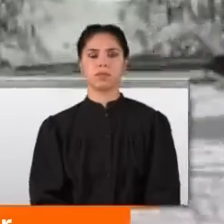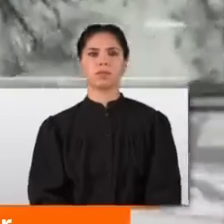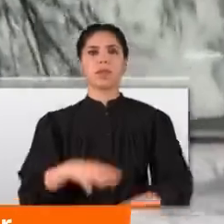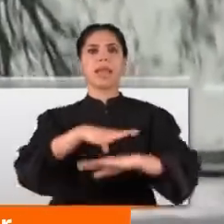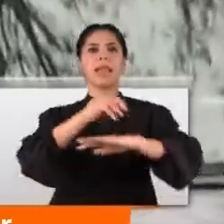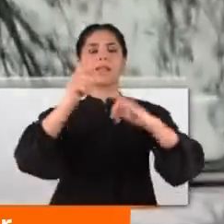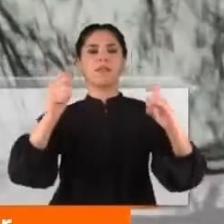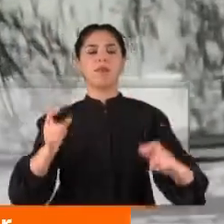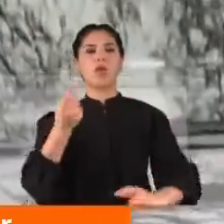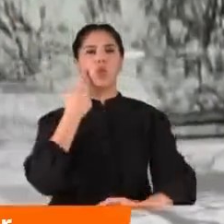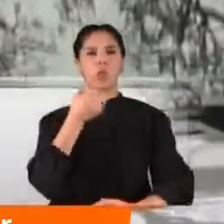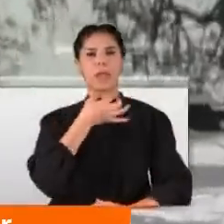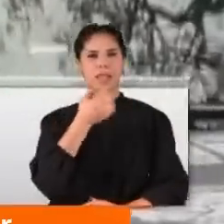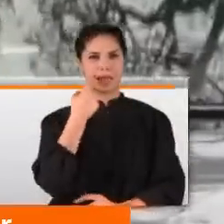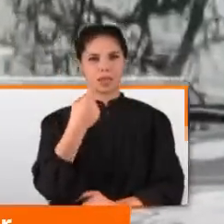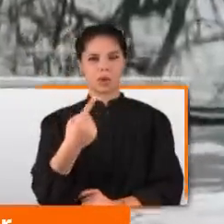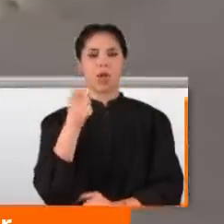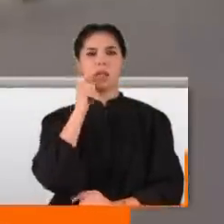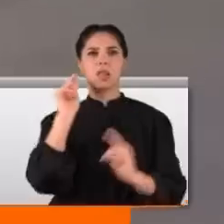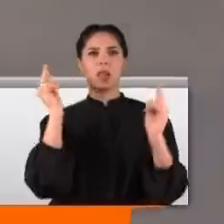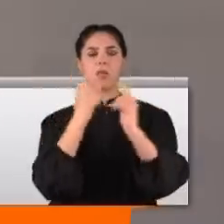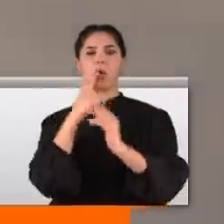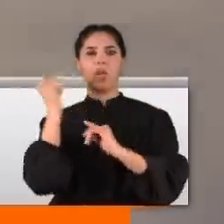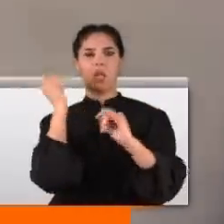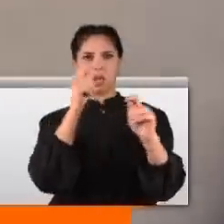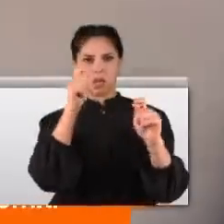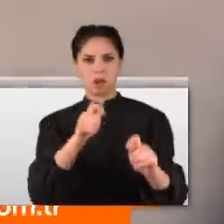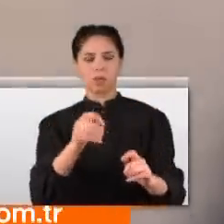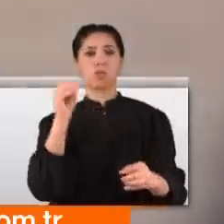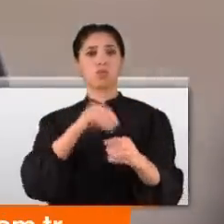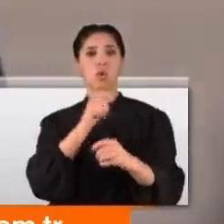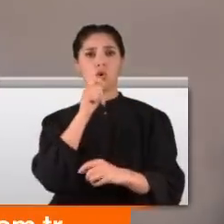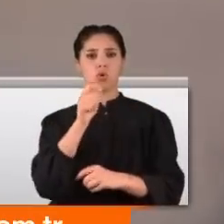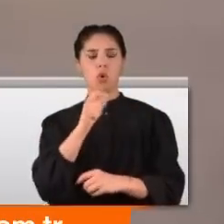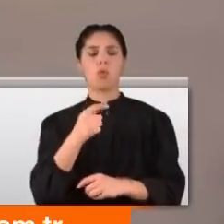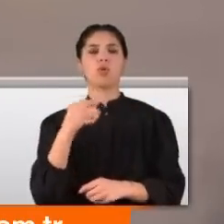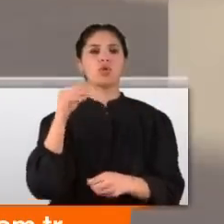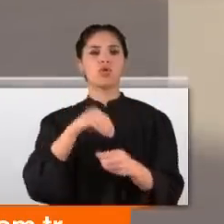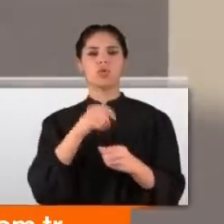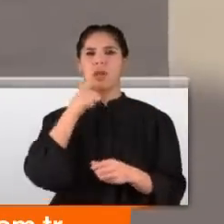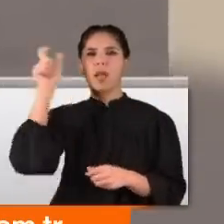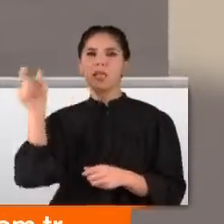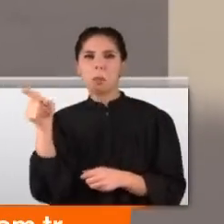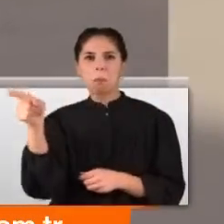İsveç hükümetinin izniyle İslam alemini hakaret etti. Son röportajında ise korkuyorum dedi.